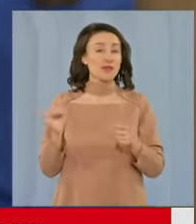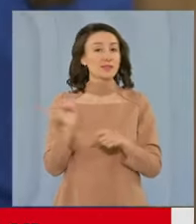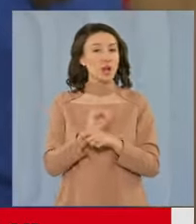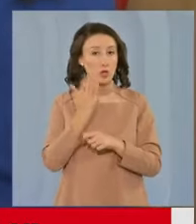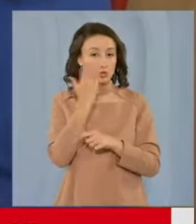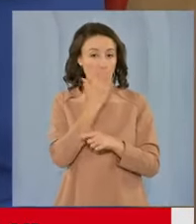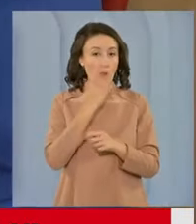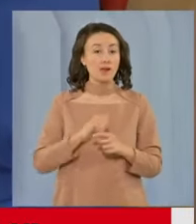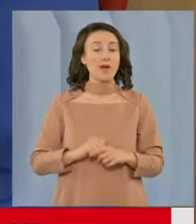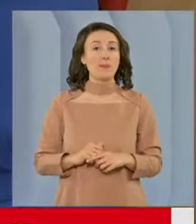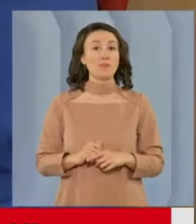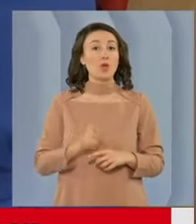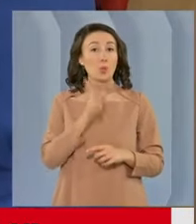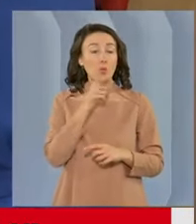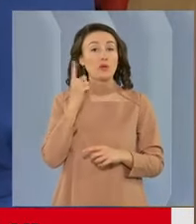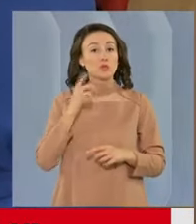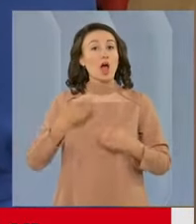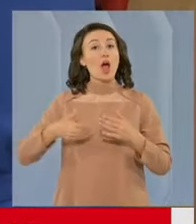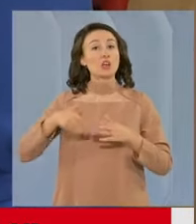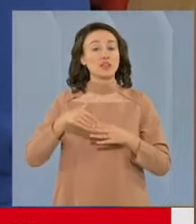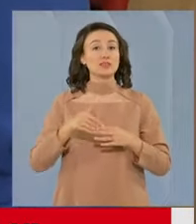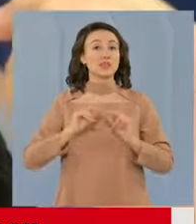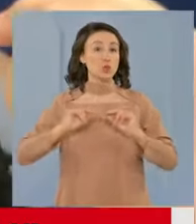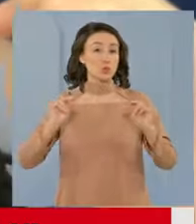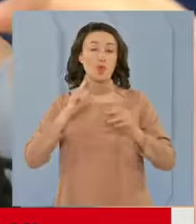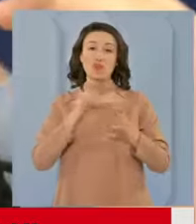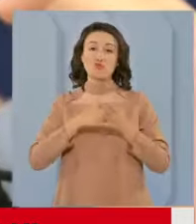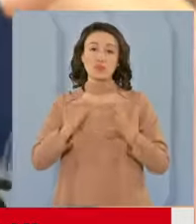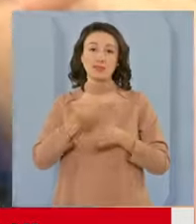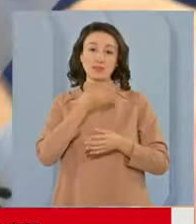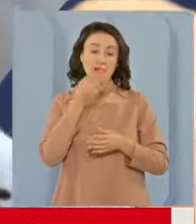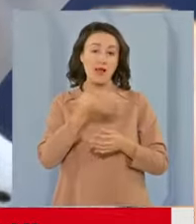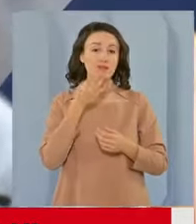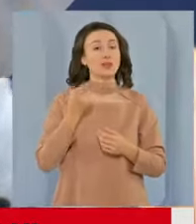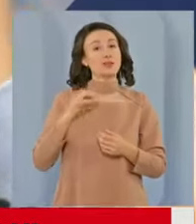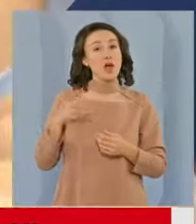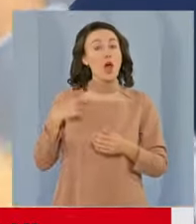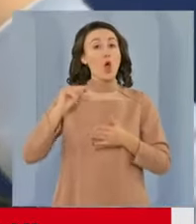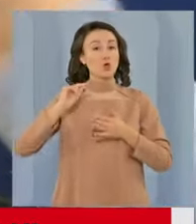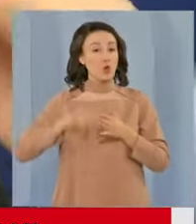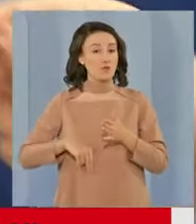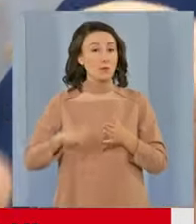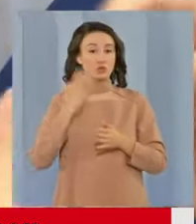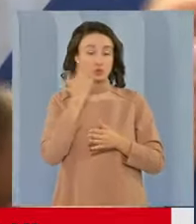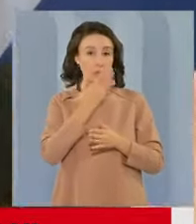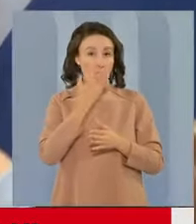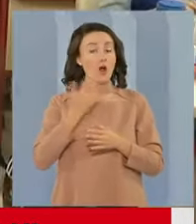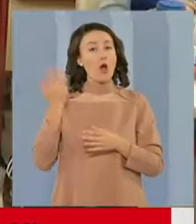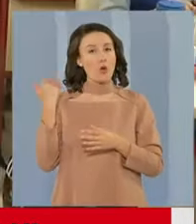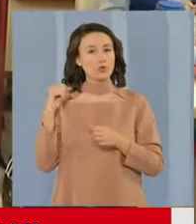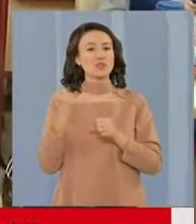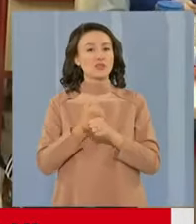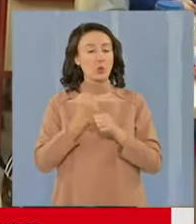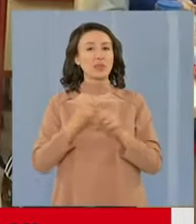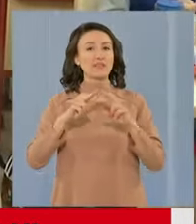școlii, Constantin Pufan, unde era angajat instructorul, a refuzat să dea declarații, dar a confirmat că în școală au fost